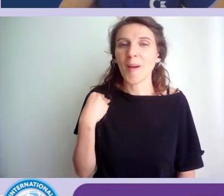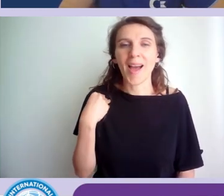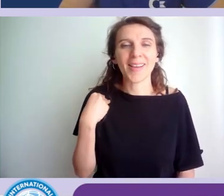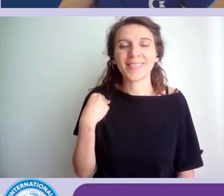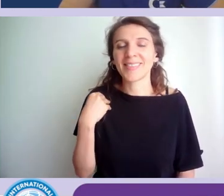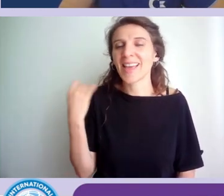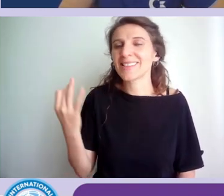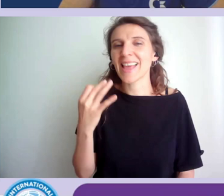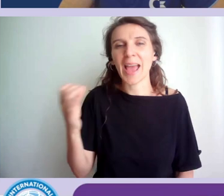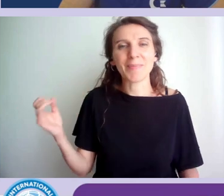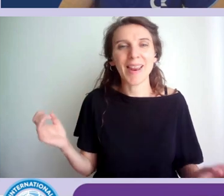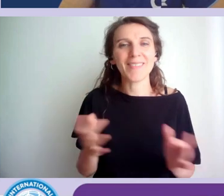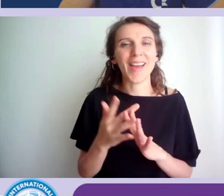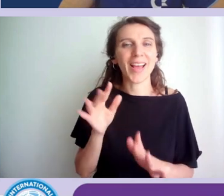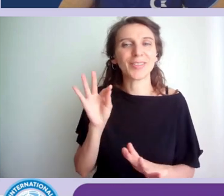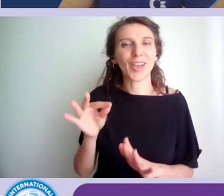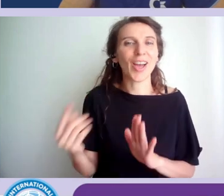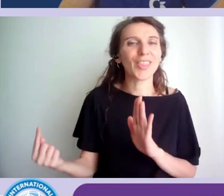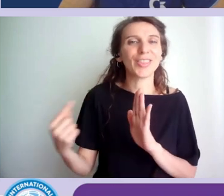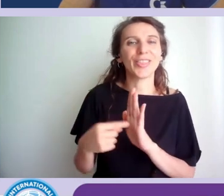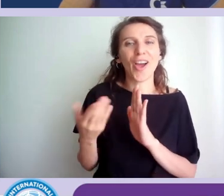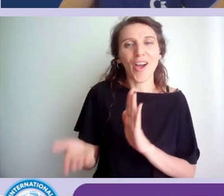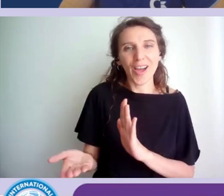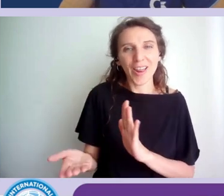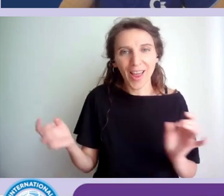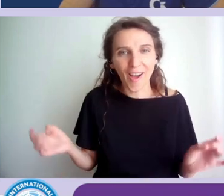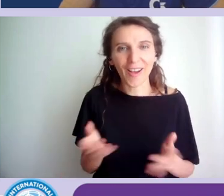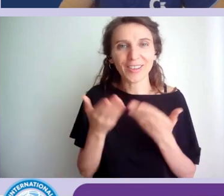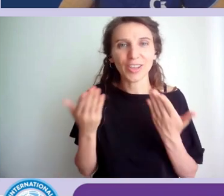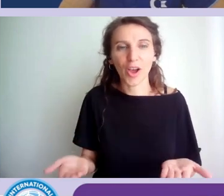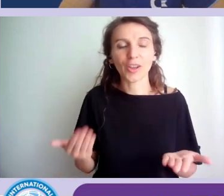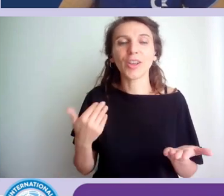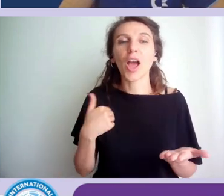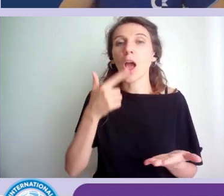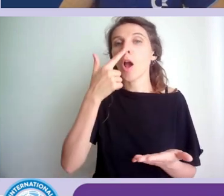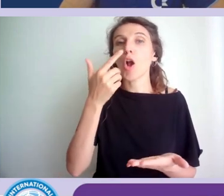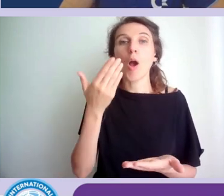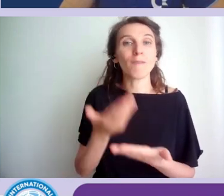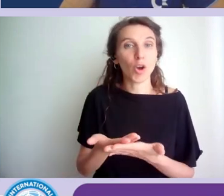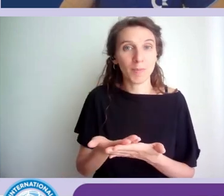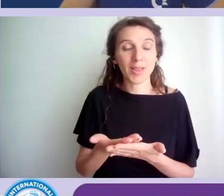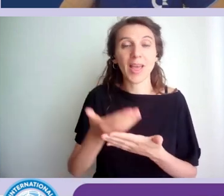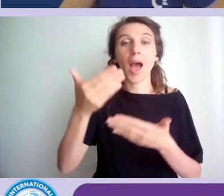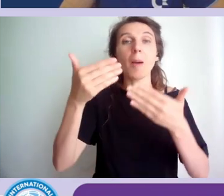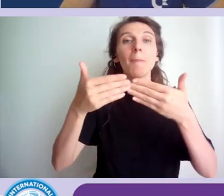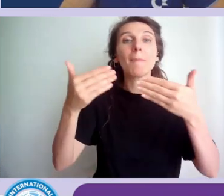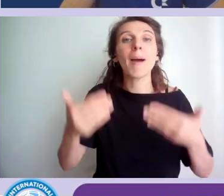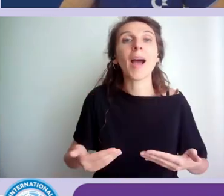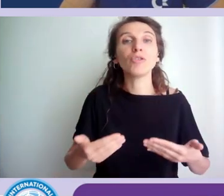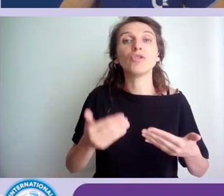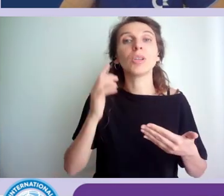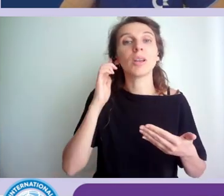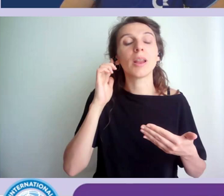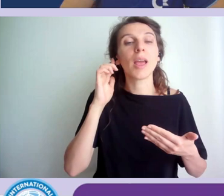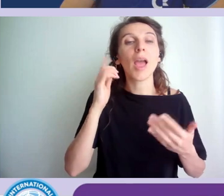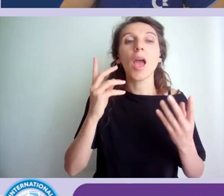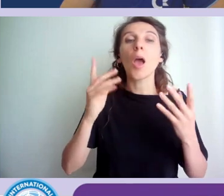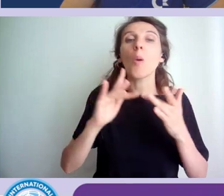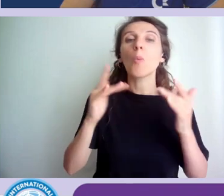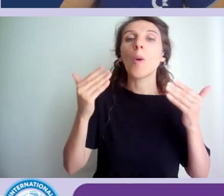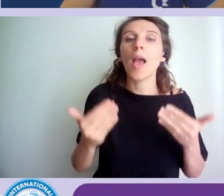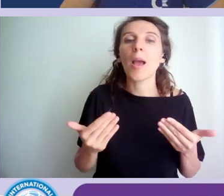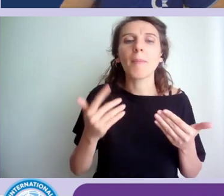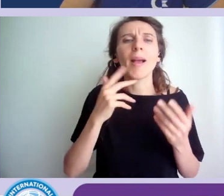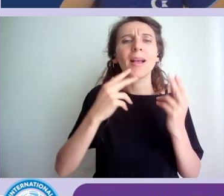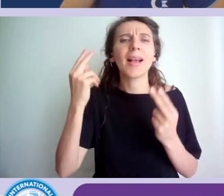sempre in questi eventi Come si calcola la conformità delle pagine web o in generale Comunque